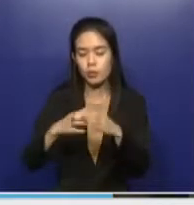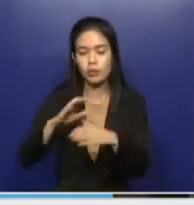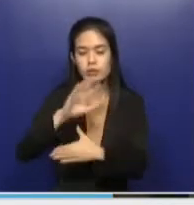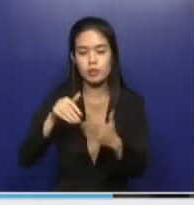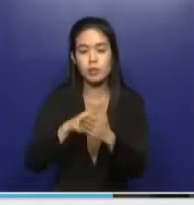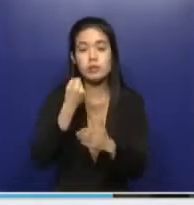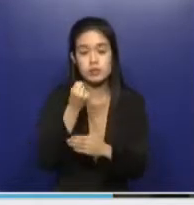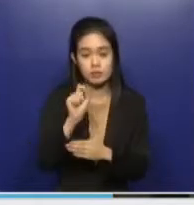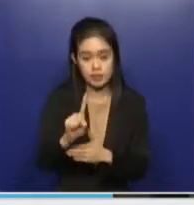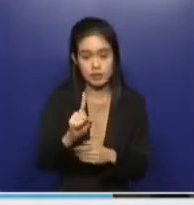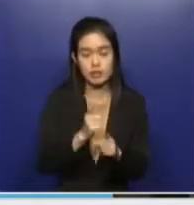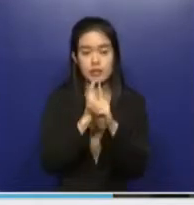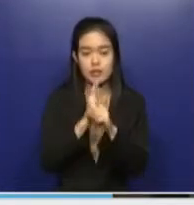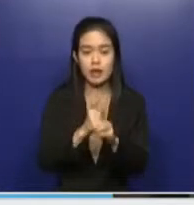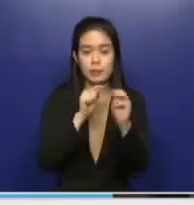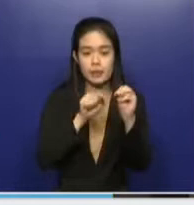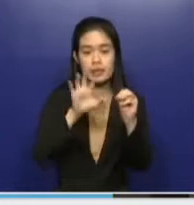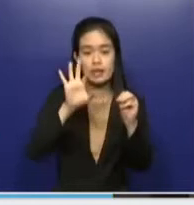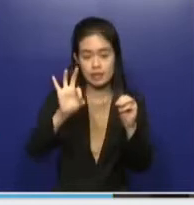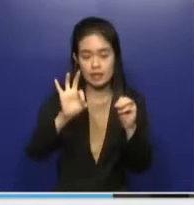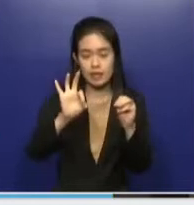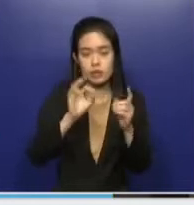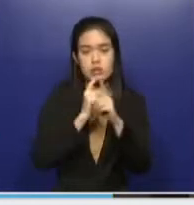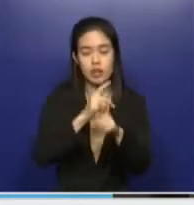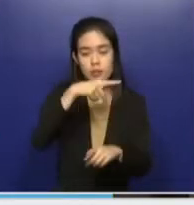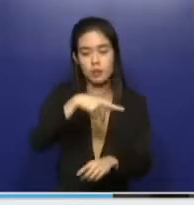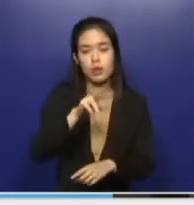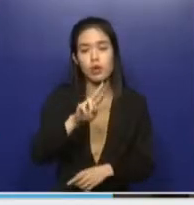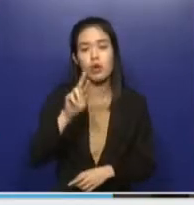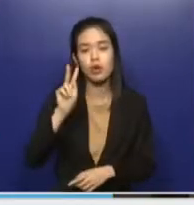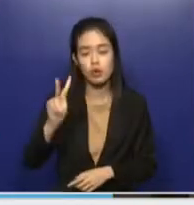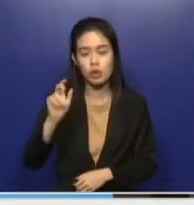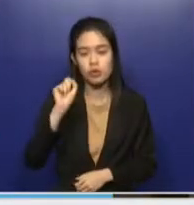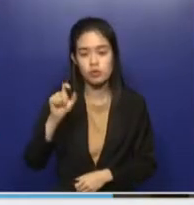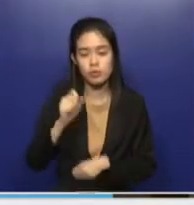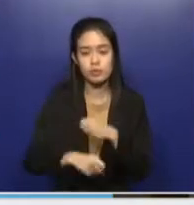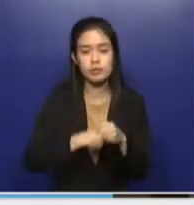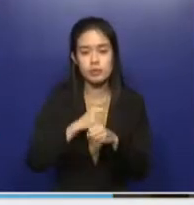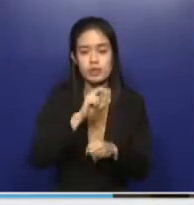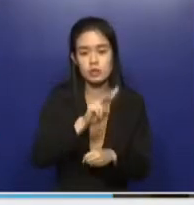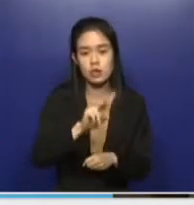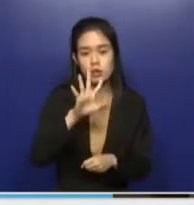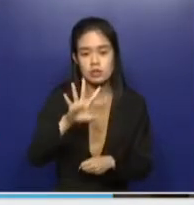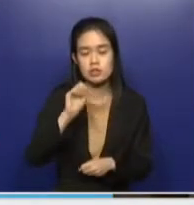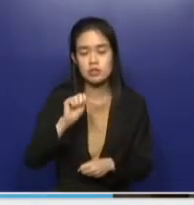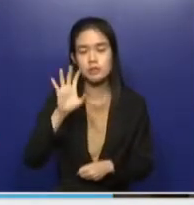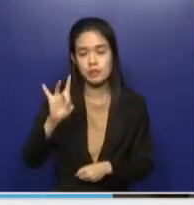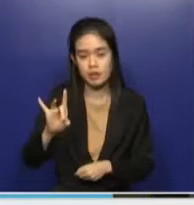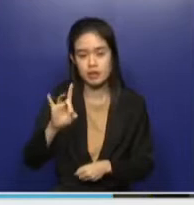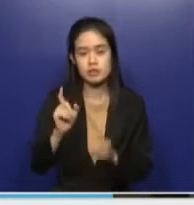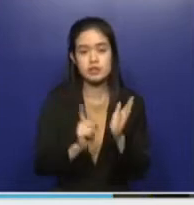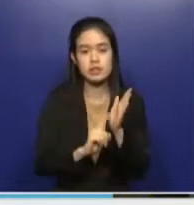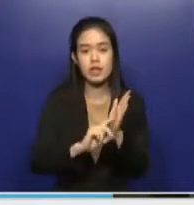ำหนดตามมาตรา9แห่งพระราชกำหนดการบริหารราชการแผ่นดินในสถานการณ์ฉุกเฉินพ.ศ. 2548ฉบับที่12